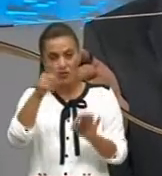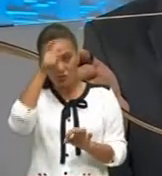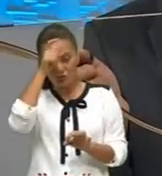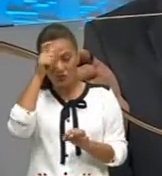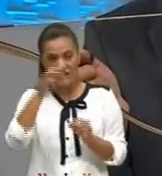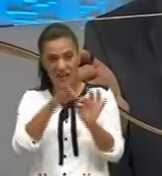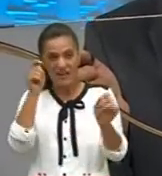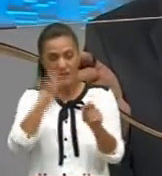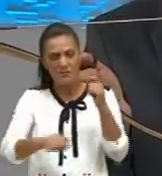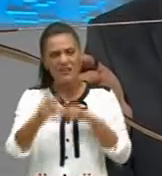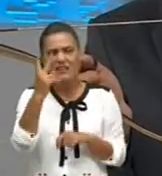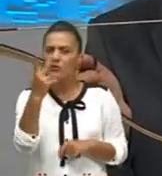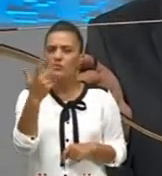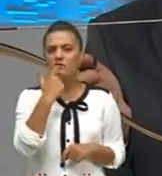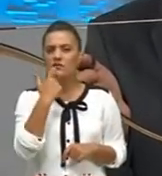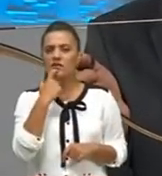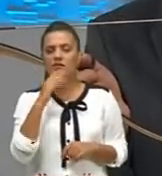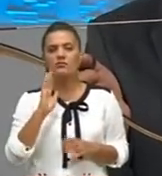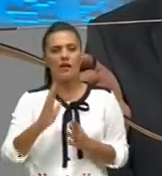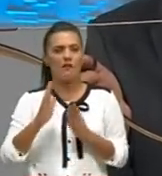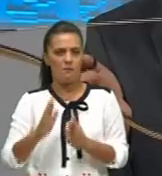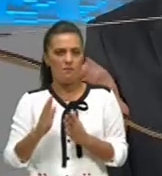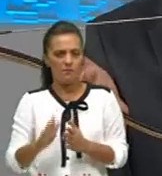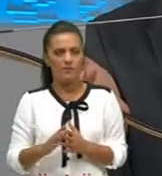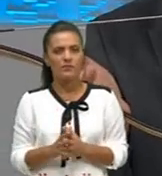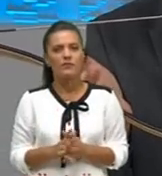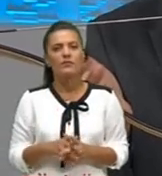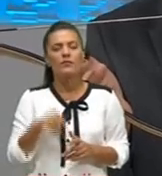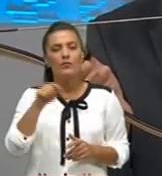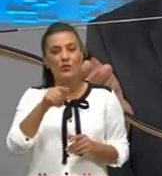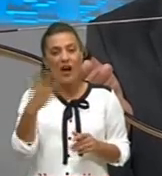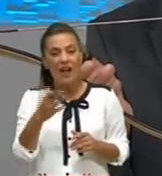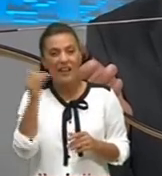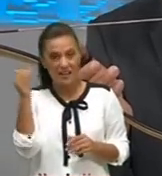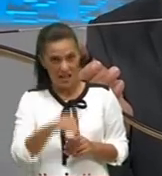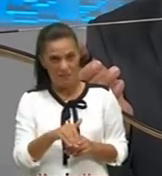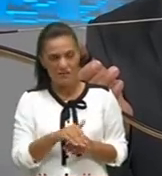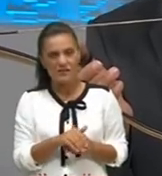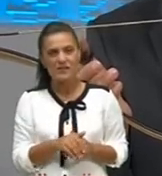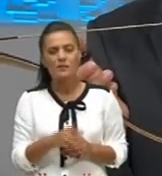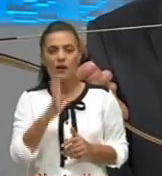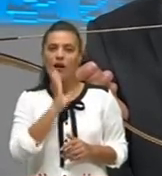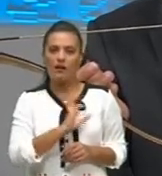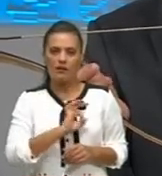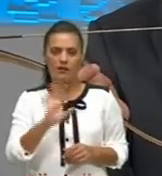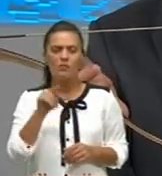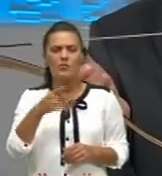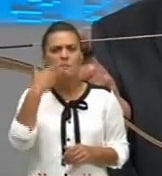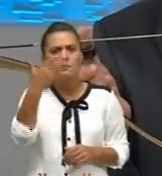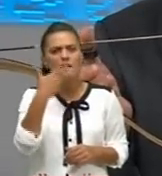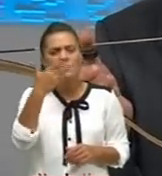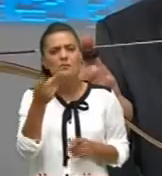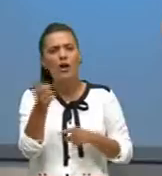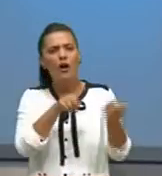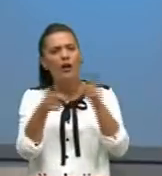yapımı yaklaşık 2-3 yıl sürüyor. Hı hı. Sonra yani ama 100 yıl gelmesi, kullanabiliyorsunuz. Harika. Tabii. Yani bu